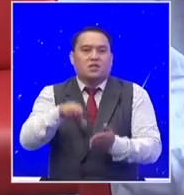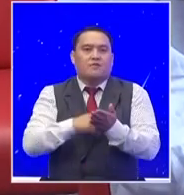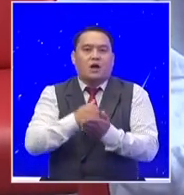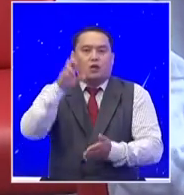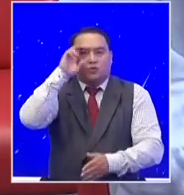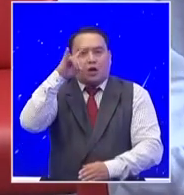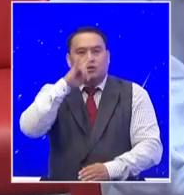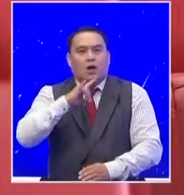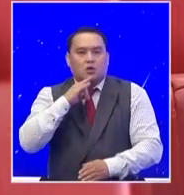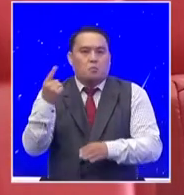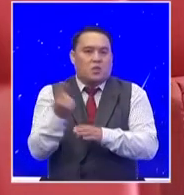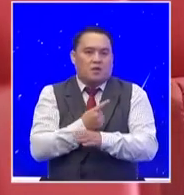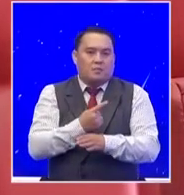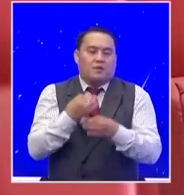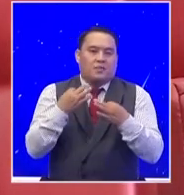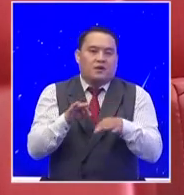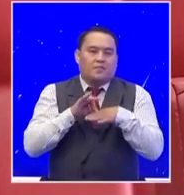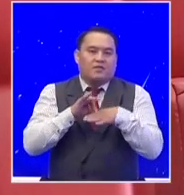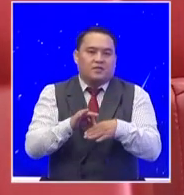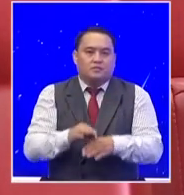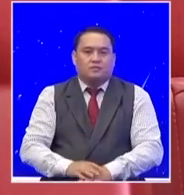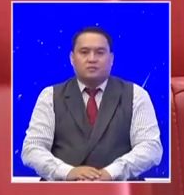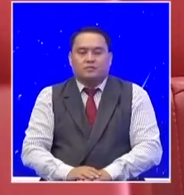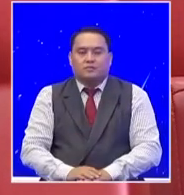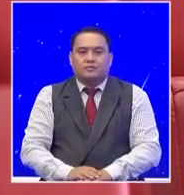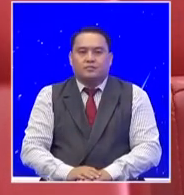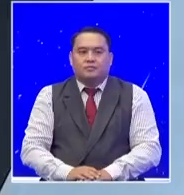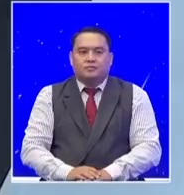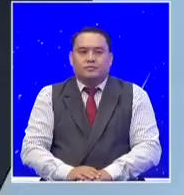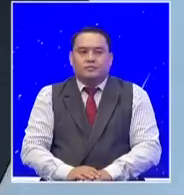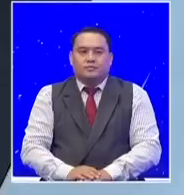Ельбасы в Казахстане впервые был проведен праймериз.